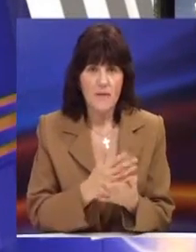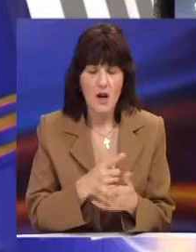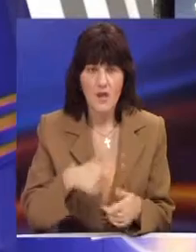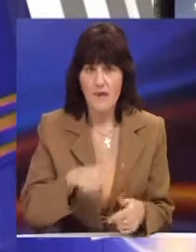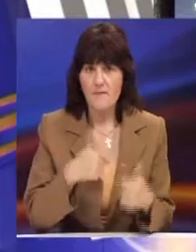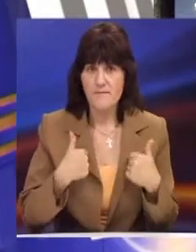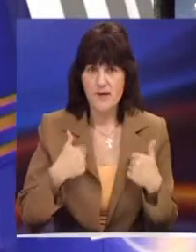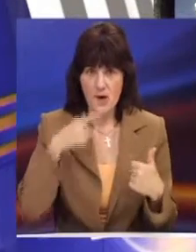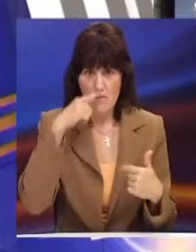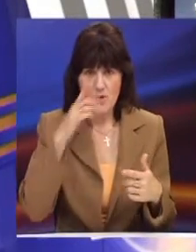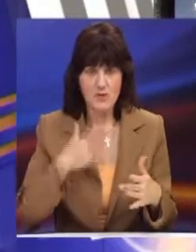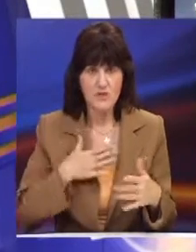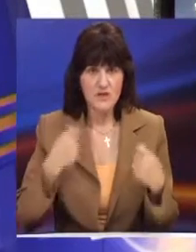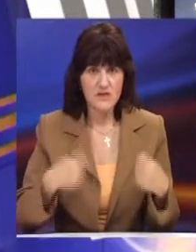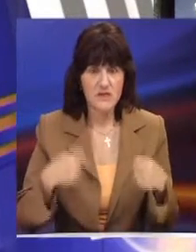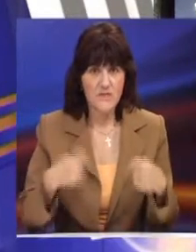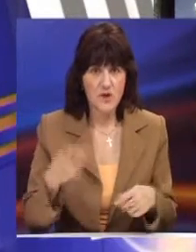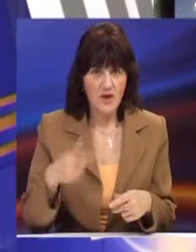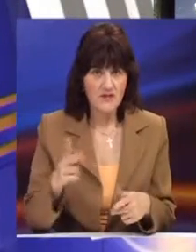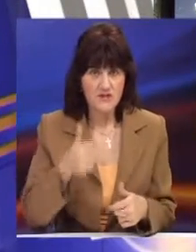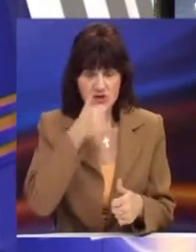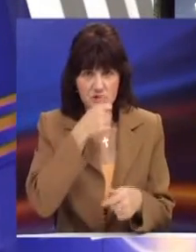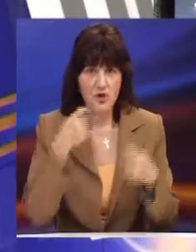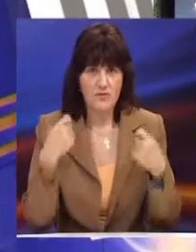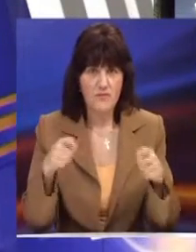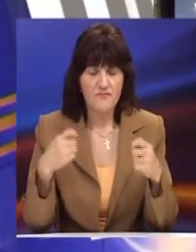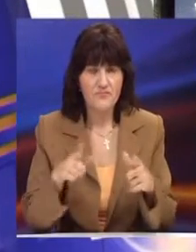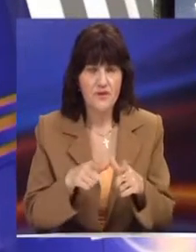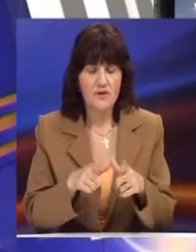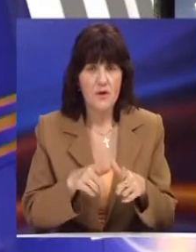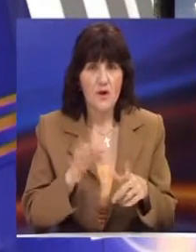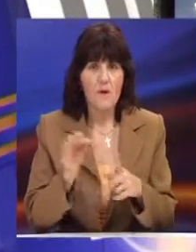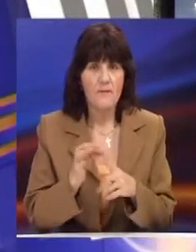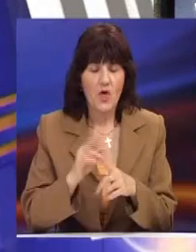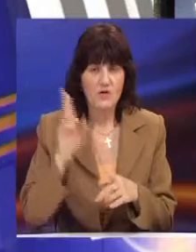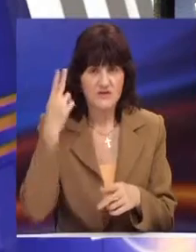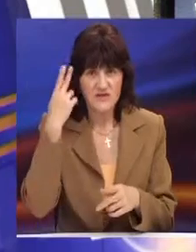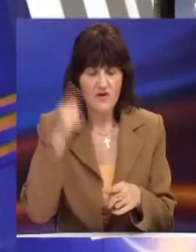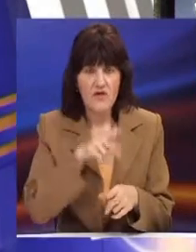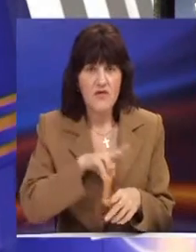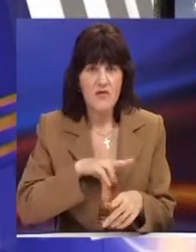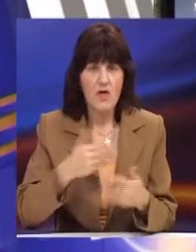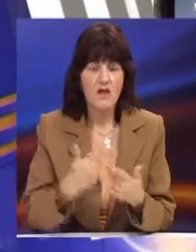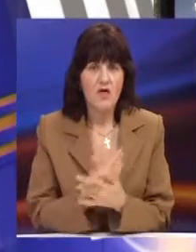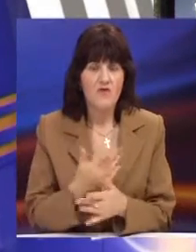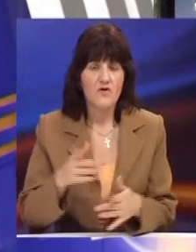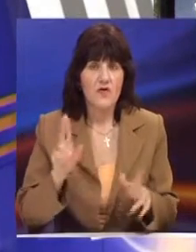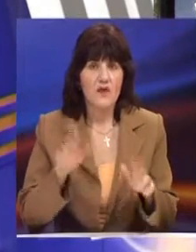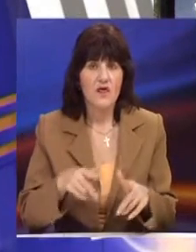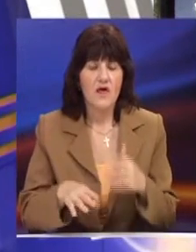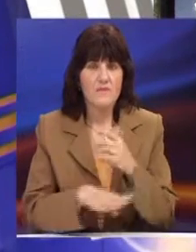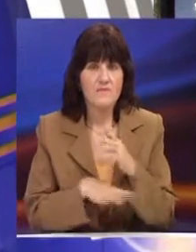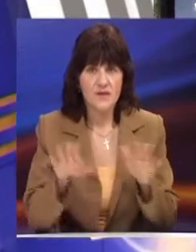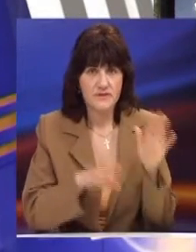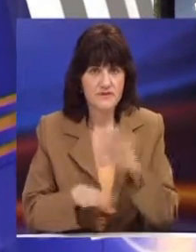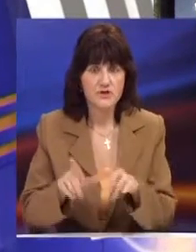stranke. Ponosni smo na sve ono što je urađeno na prozivci. Dakle, prozivka je napravljena na jedan potpuno novi deo grada. Ponosni